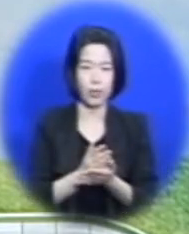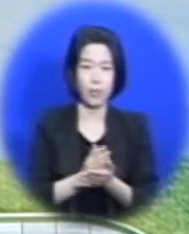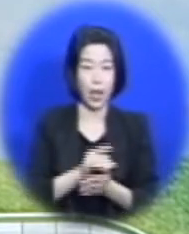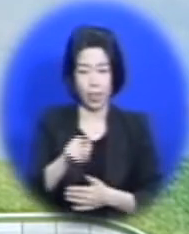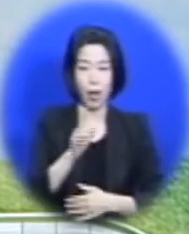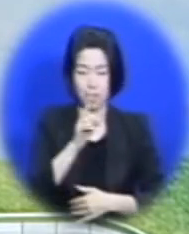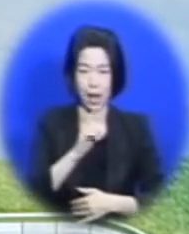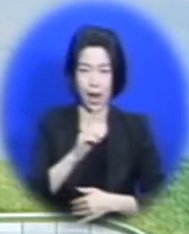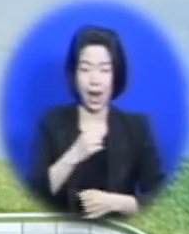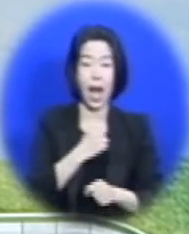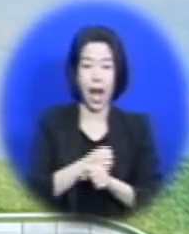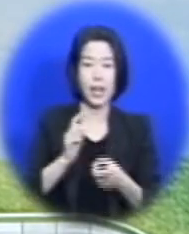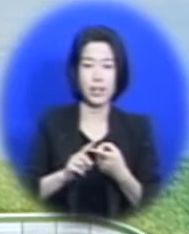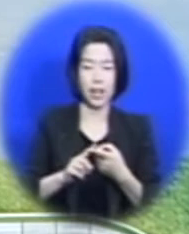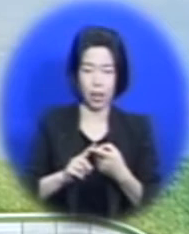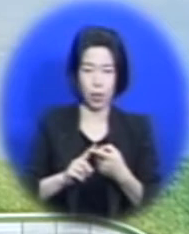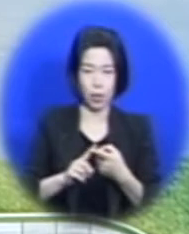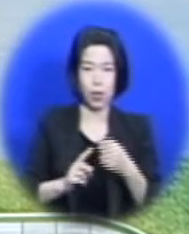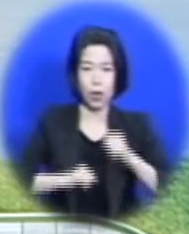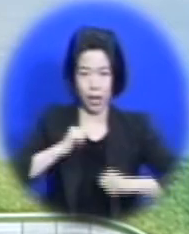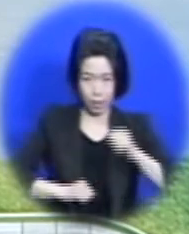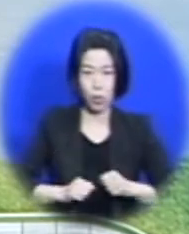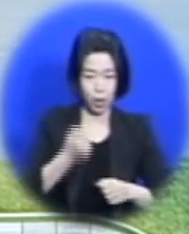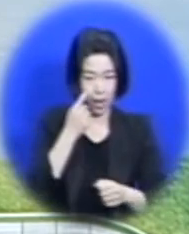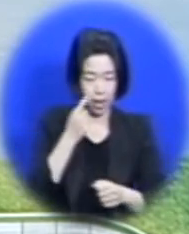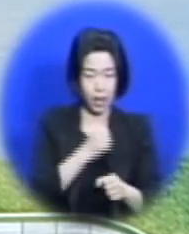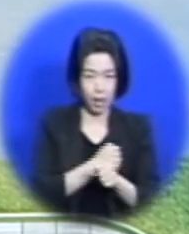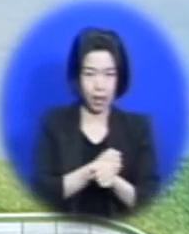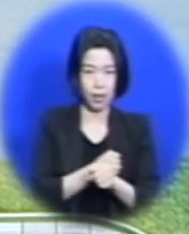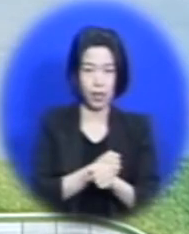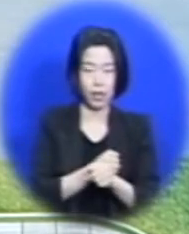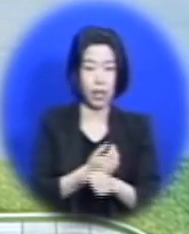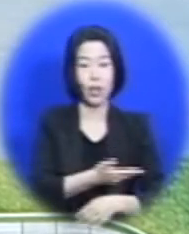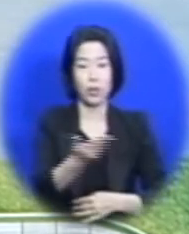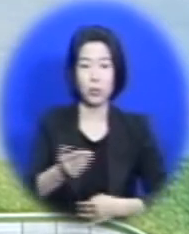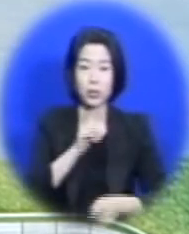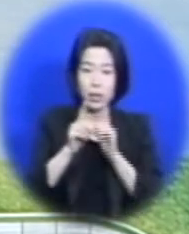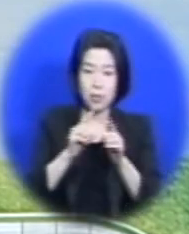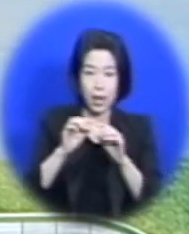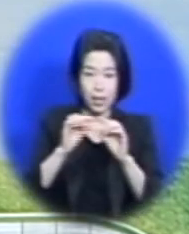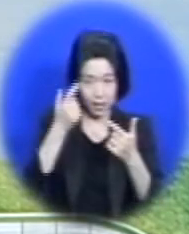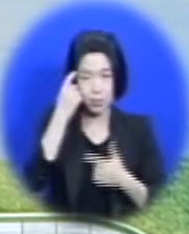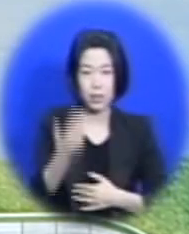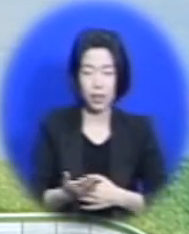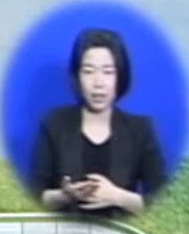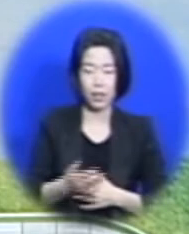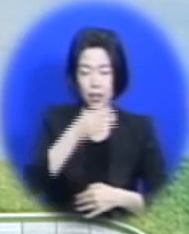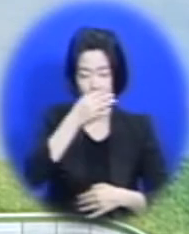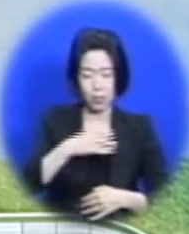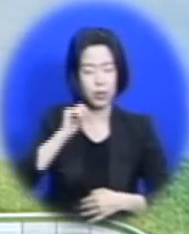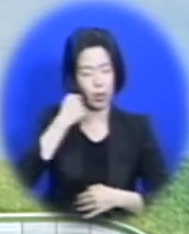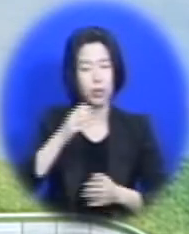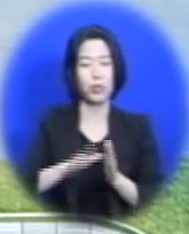너 내 말하는 대로 움직여. 내 말하는 대로 행동해. 여러분도 그렇게 하지 않겠습니까? 힘들고 어려운